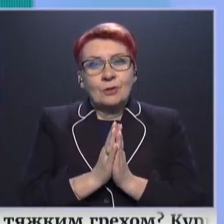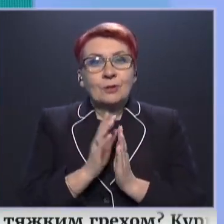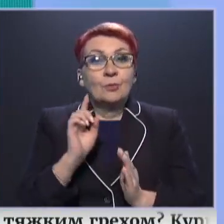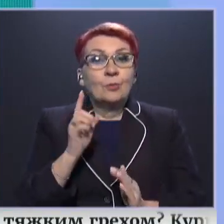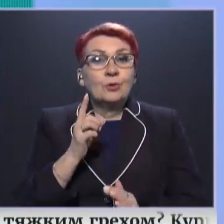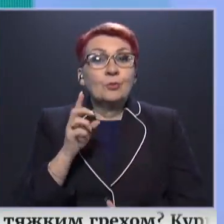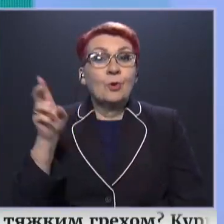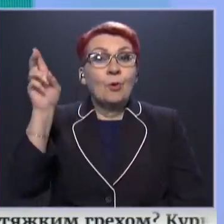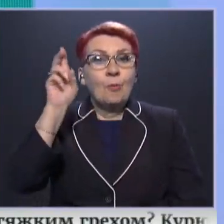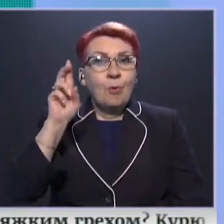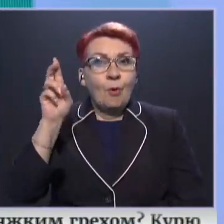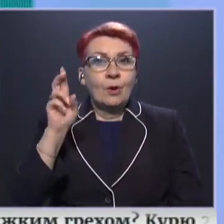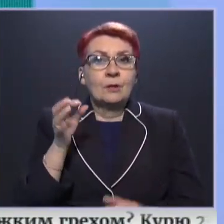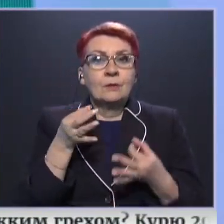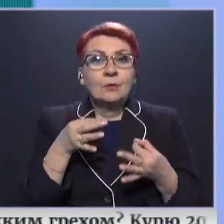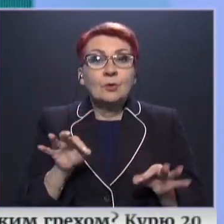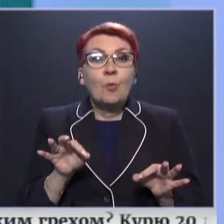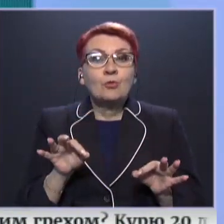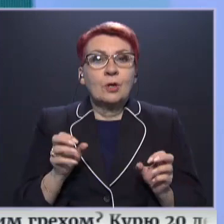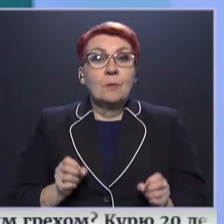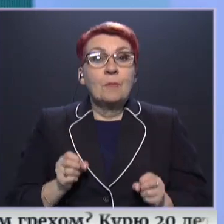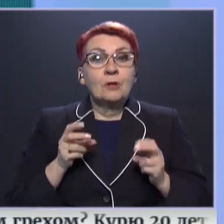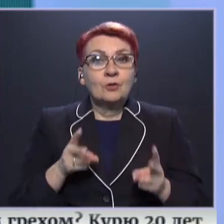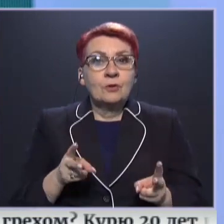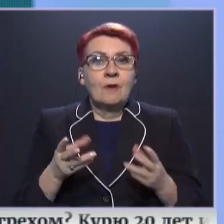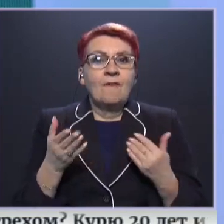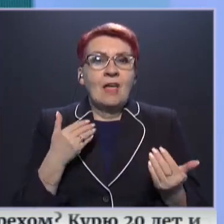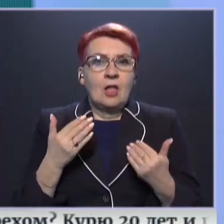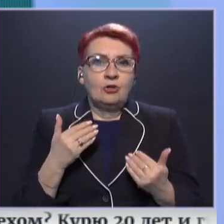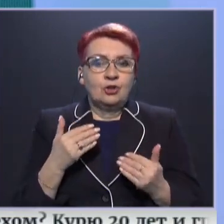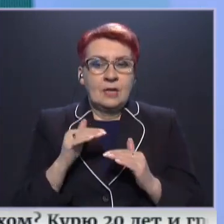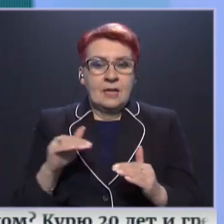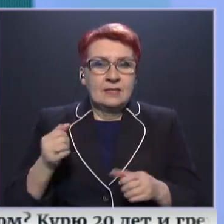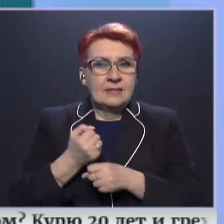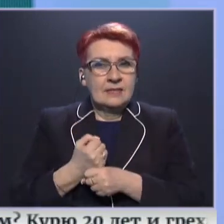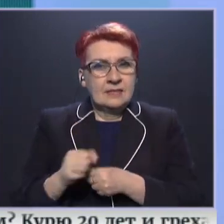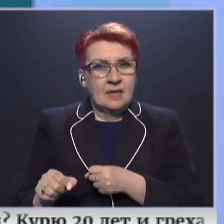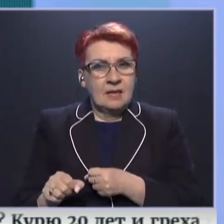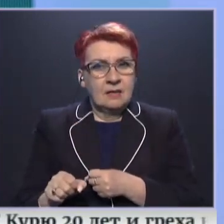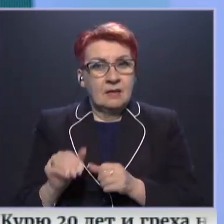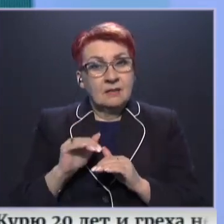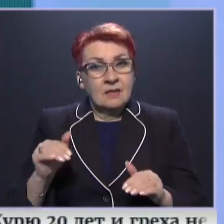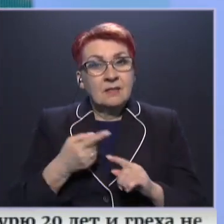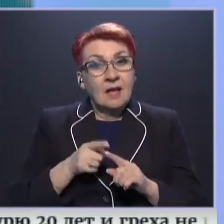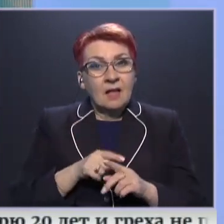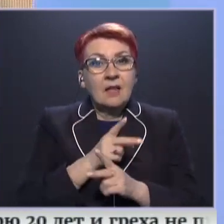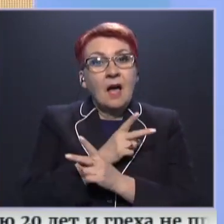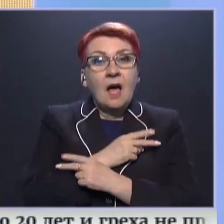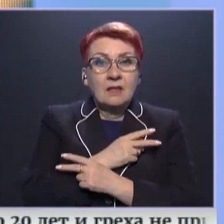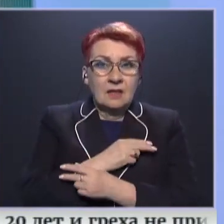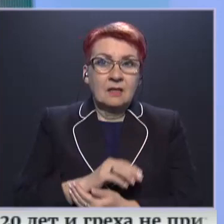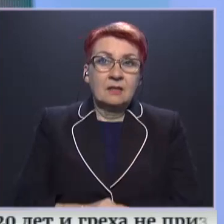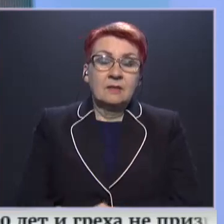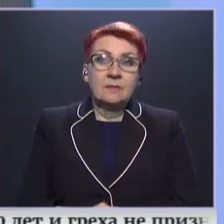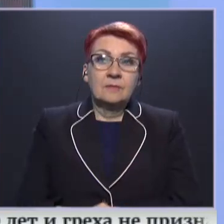Бог допускает преступления в отношении детей? Ведь дети – это ангелы.